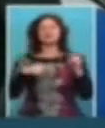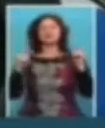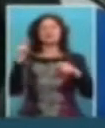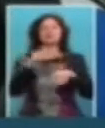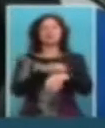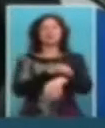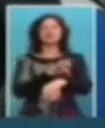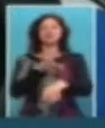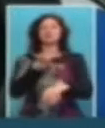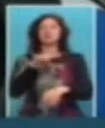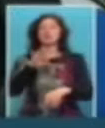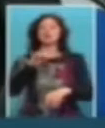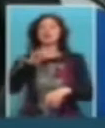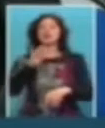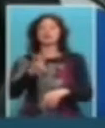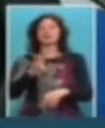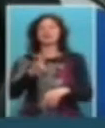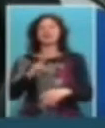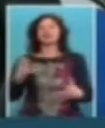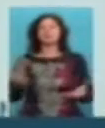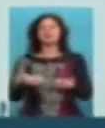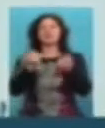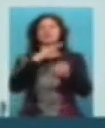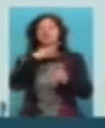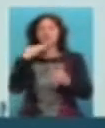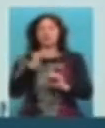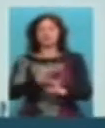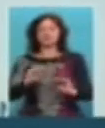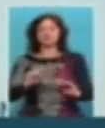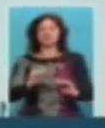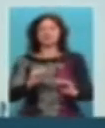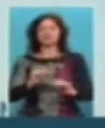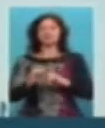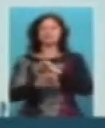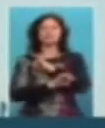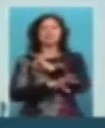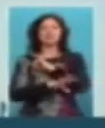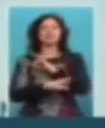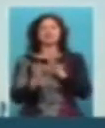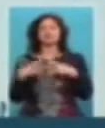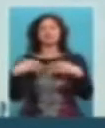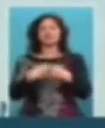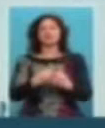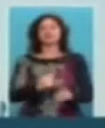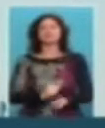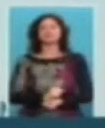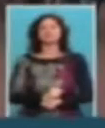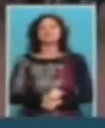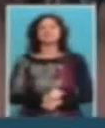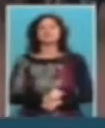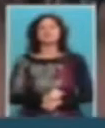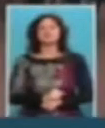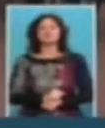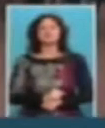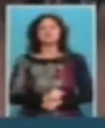ауыл шаруашылығы саласында, көлік логистикалық инфрақұрылымын тиімділігін арттыру бағдарламасына сәйкес, жайылым жерлерді суландыру